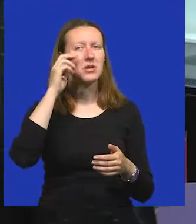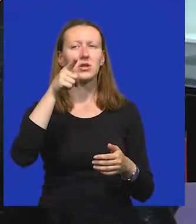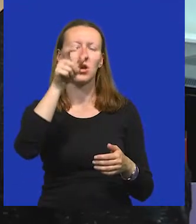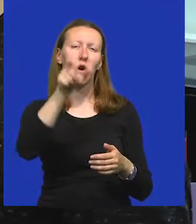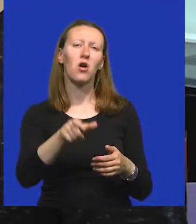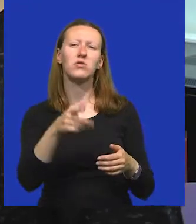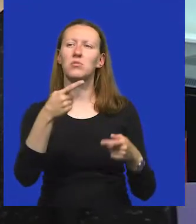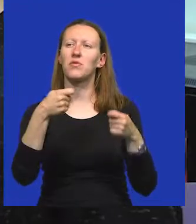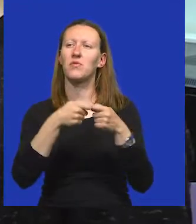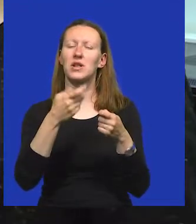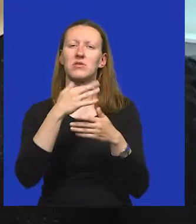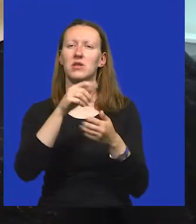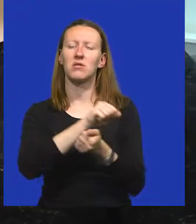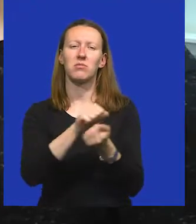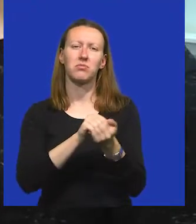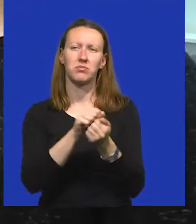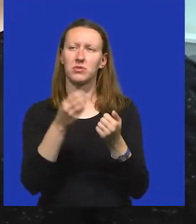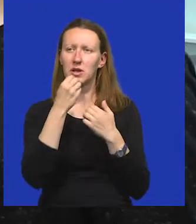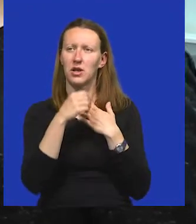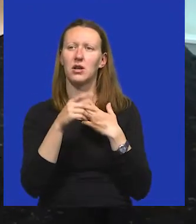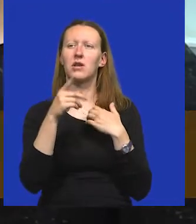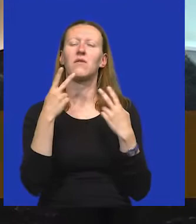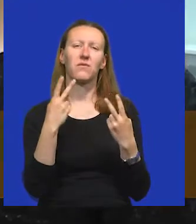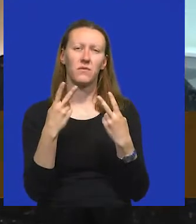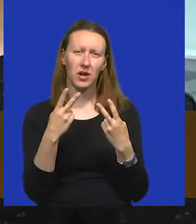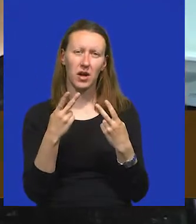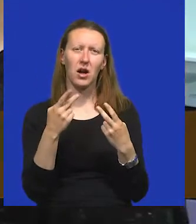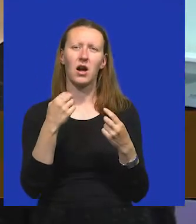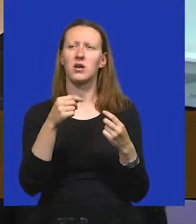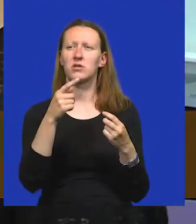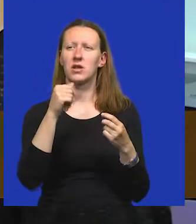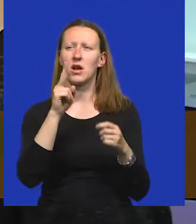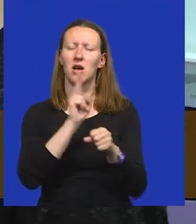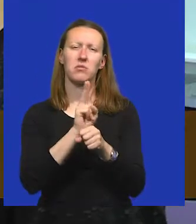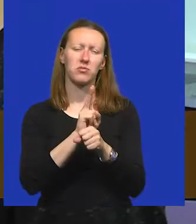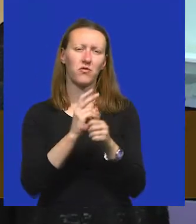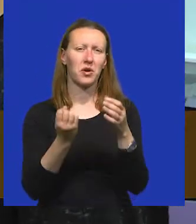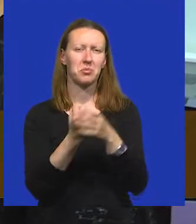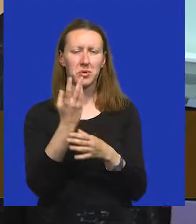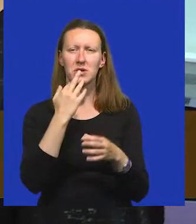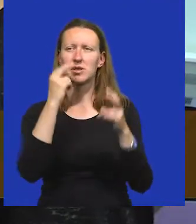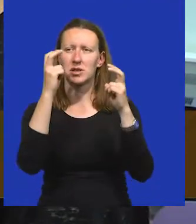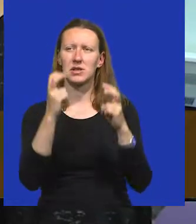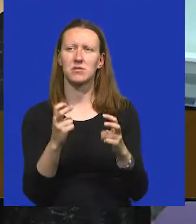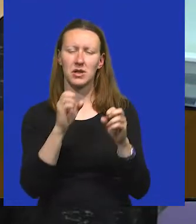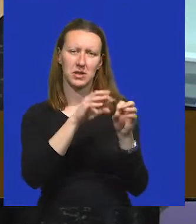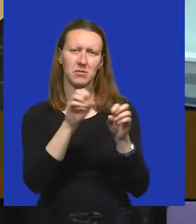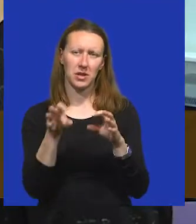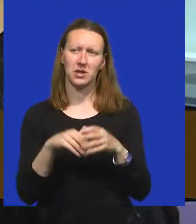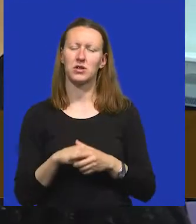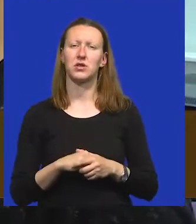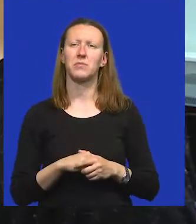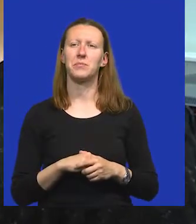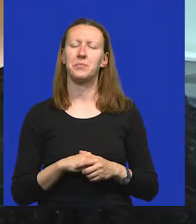tu personalmente riguardo al riciclaggio? Che è molto importante per salvaguardare il pianeta, per diminuire i